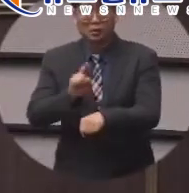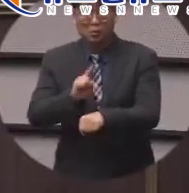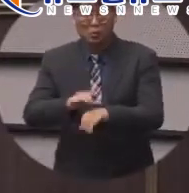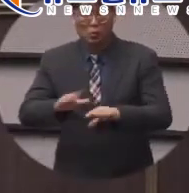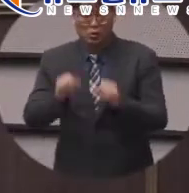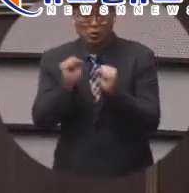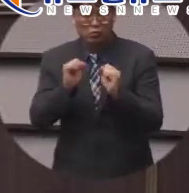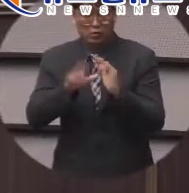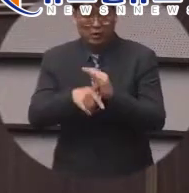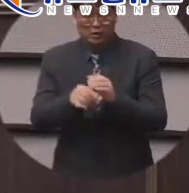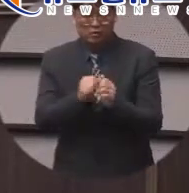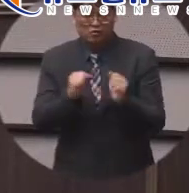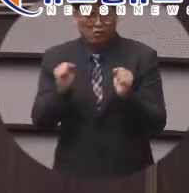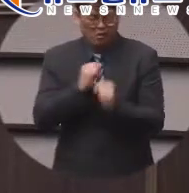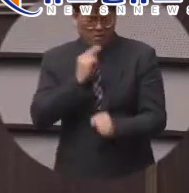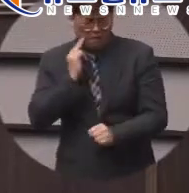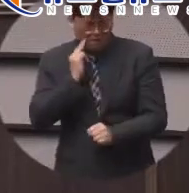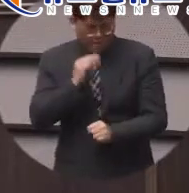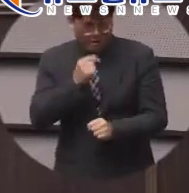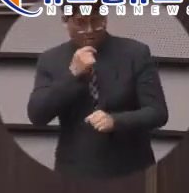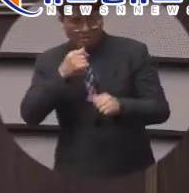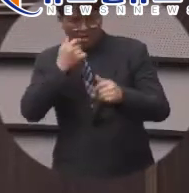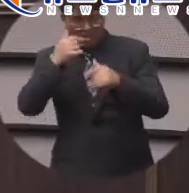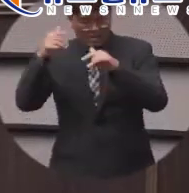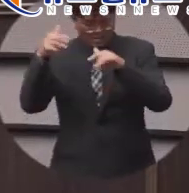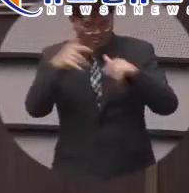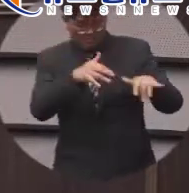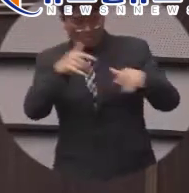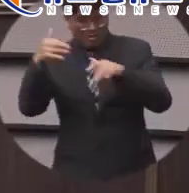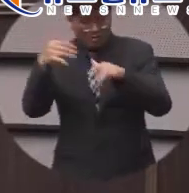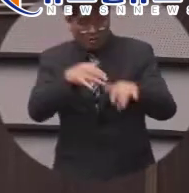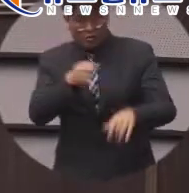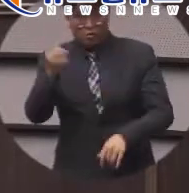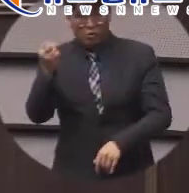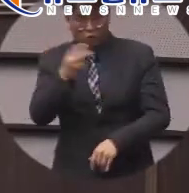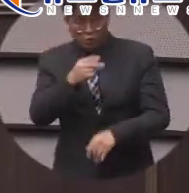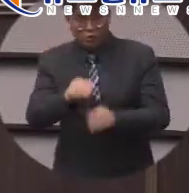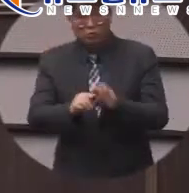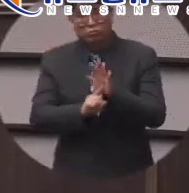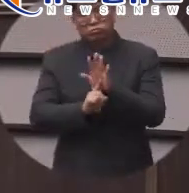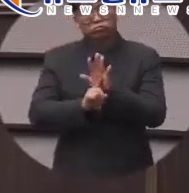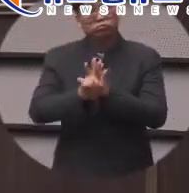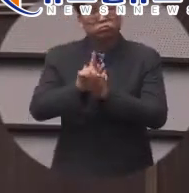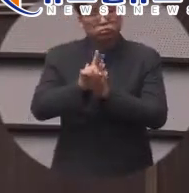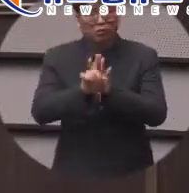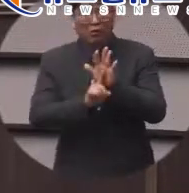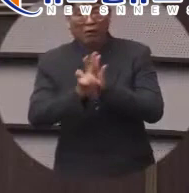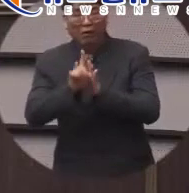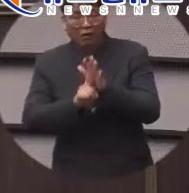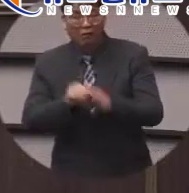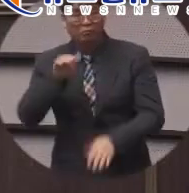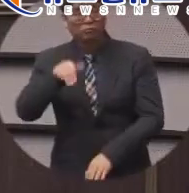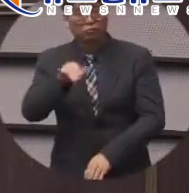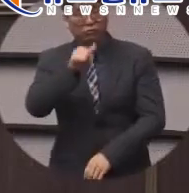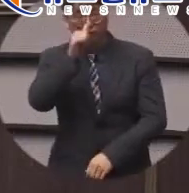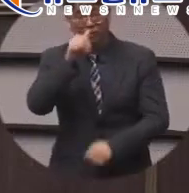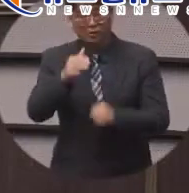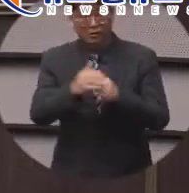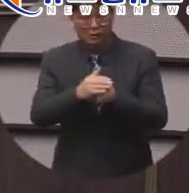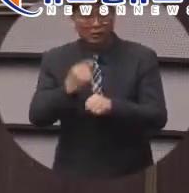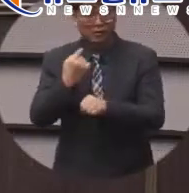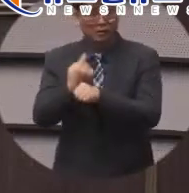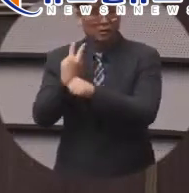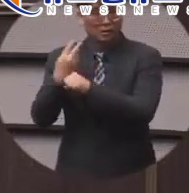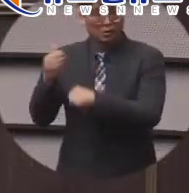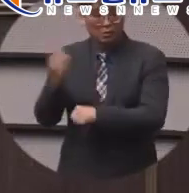올 겨울에는 강추위, 집중적인 폭설, 그리고 상온으로 인한 강우 등 변덕스러운 날씨로 인해